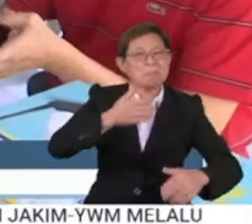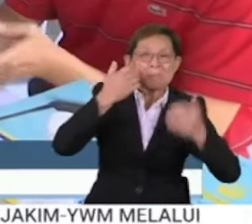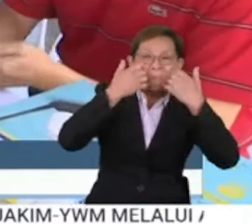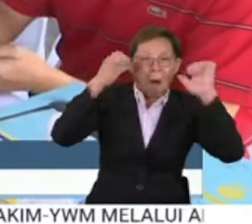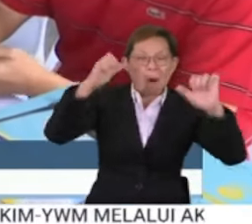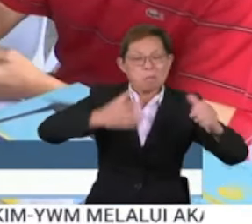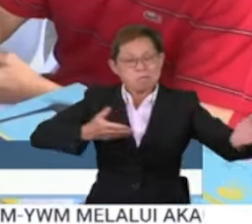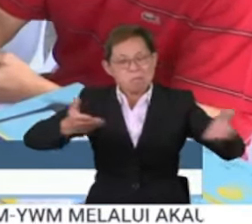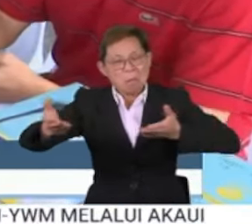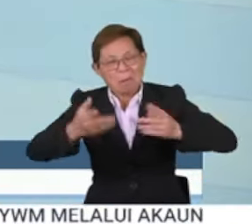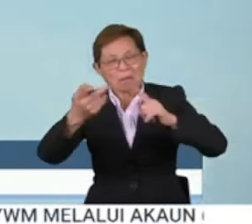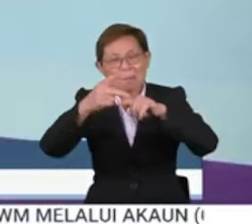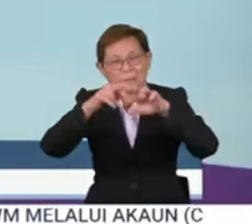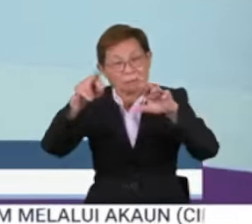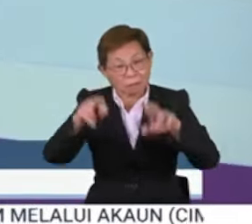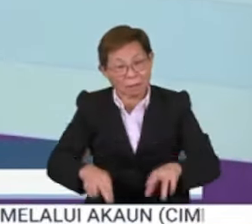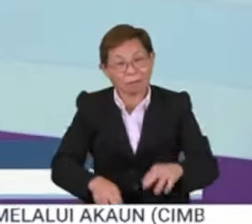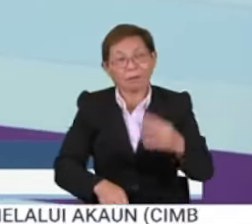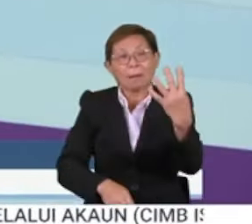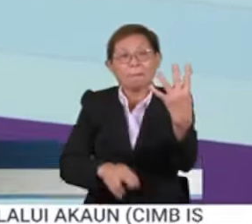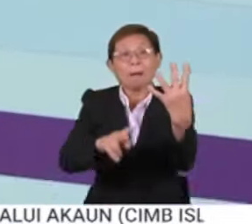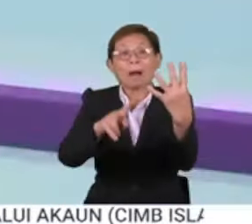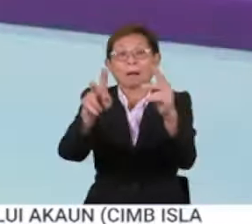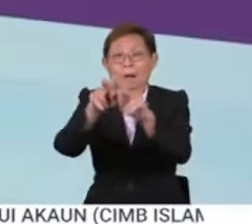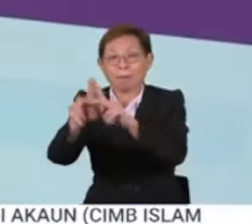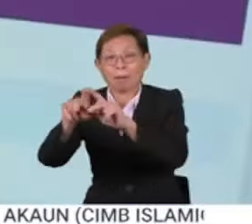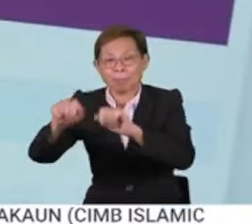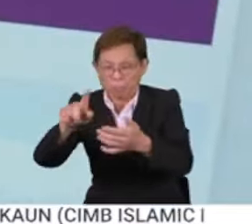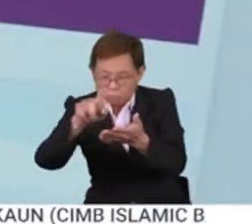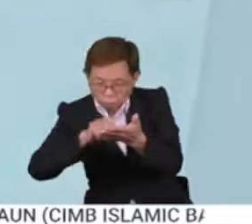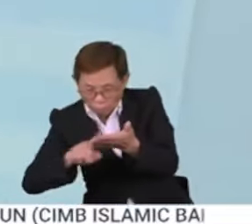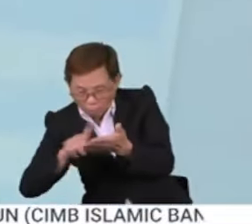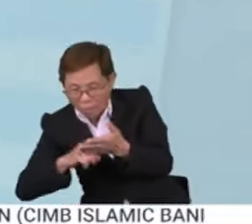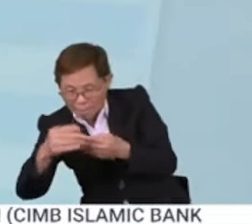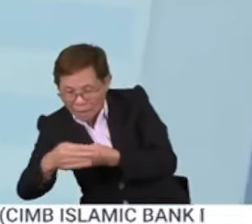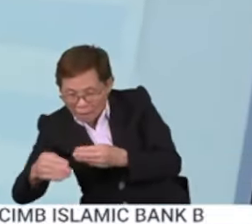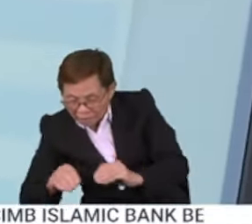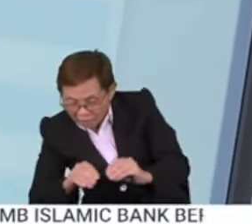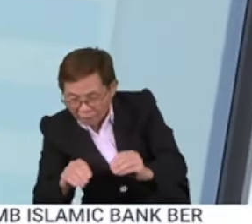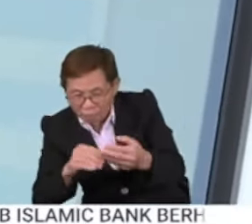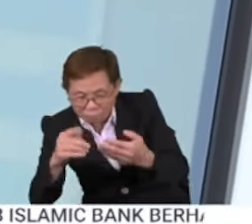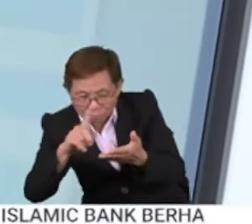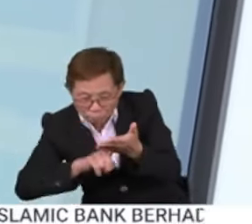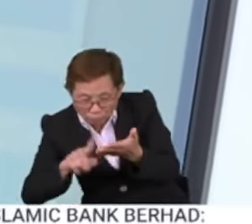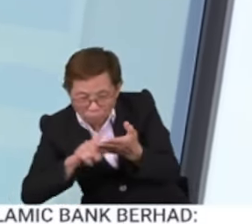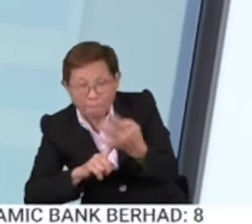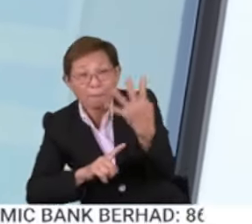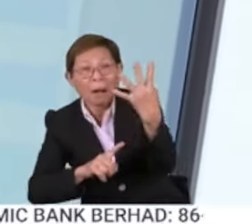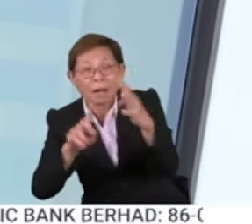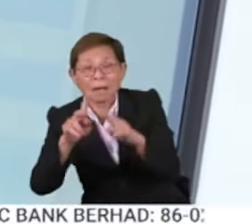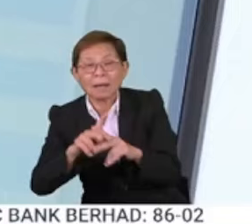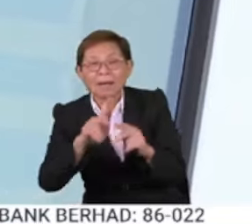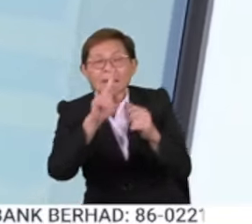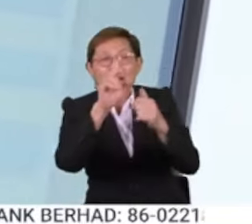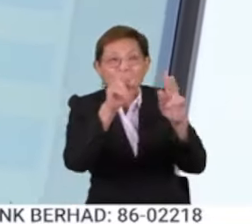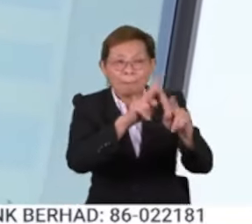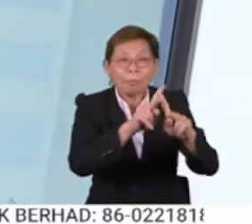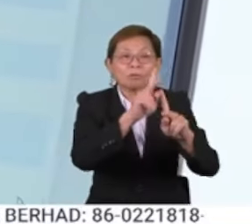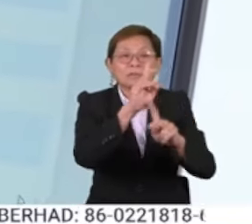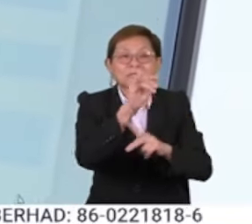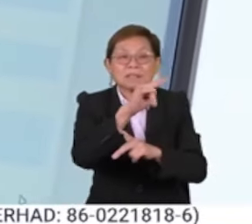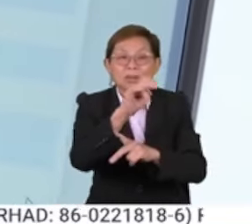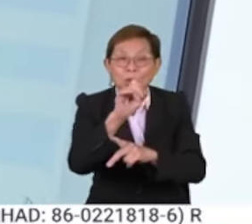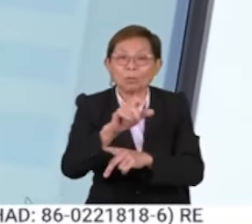memberi khidmat kepada rakyat. Sebanyak 4 kampung yang boleh menyemak di bilik gerakan tersebut iaitu Kampung Sinong, Kampung